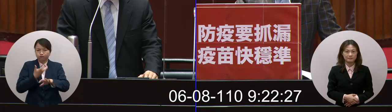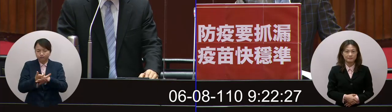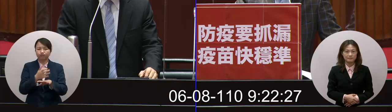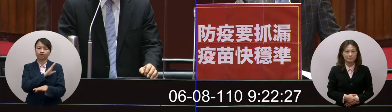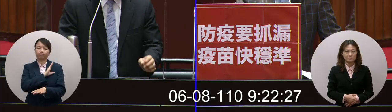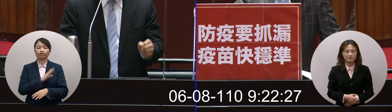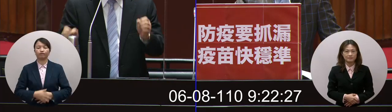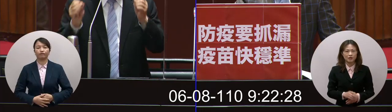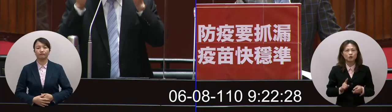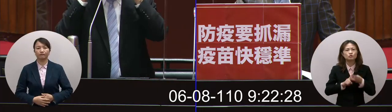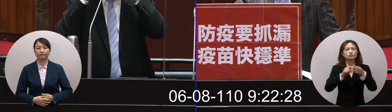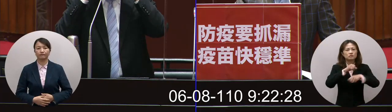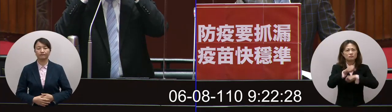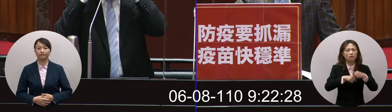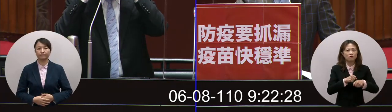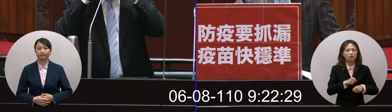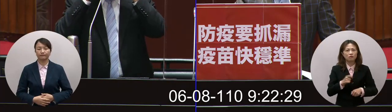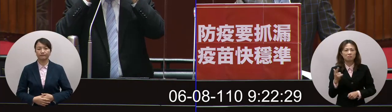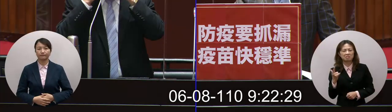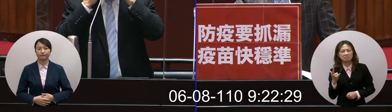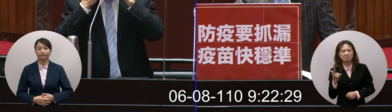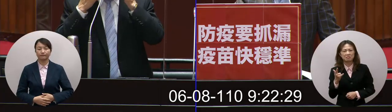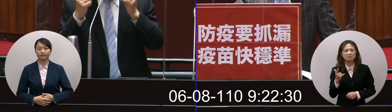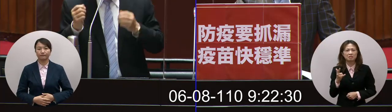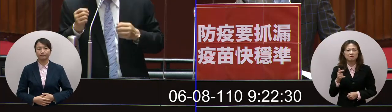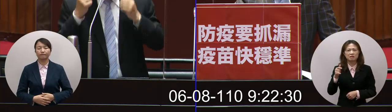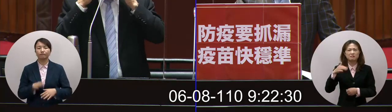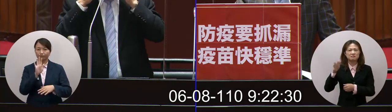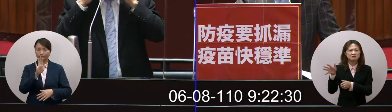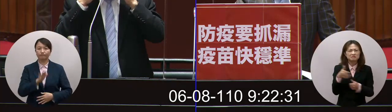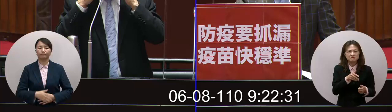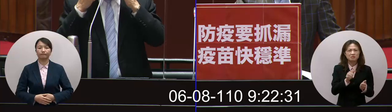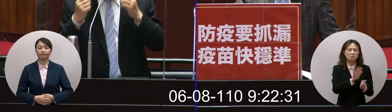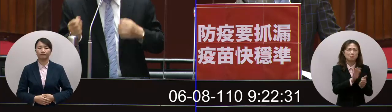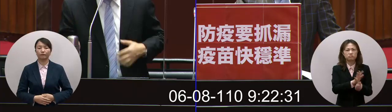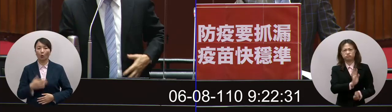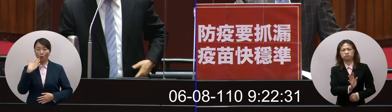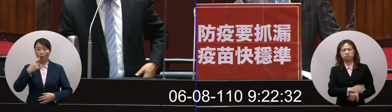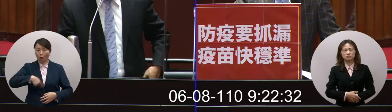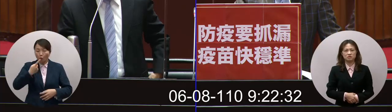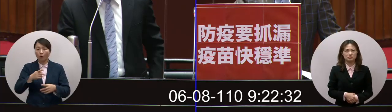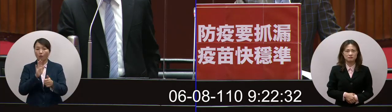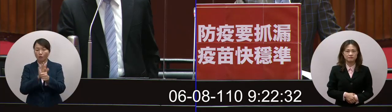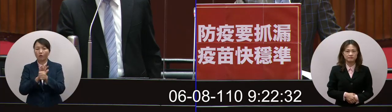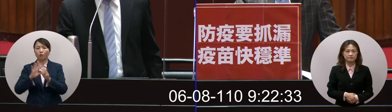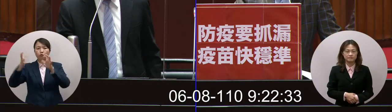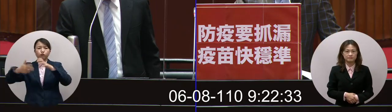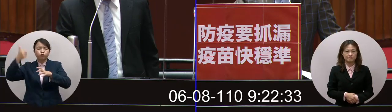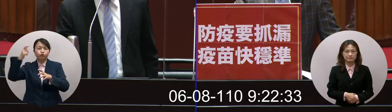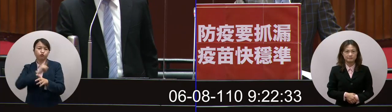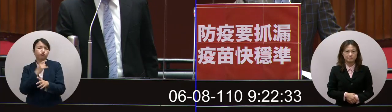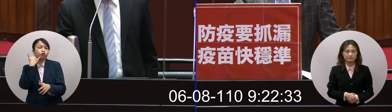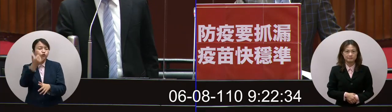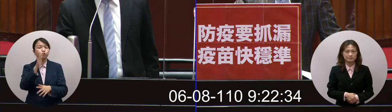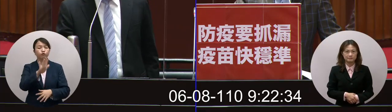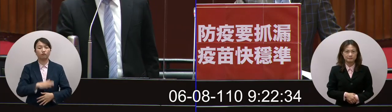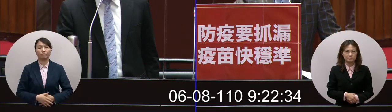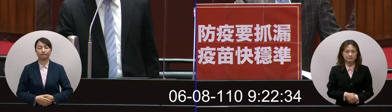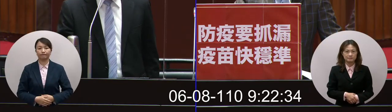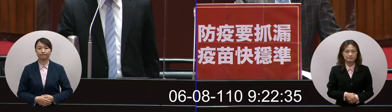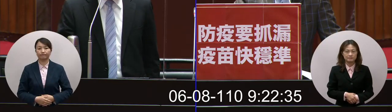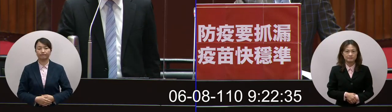帮忙。 主动啦，莫等因讲要帮忙啦，啊无你等较久嘛等袂到啦。 那主动，连总统都亲自甲敲电话啊。 对